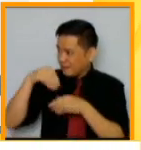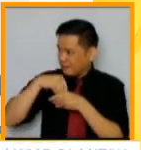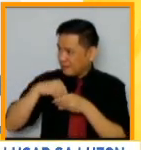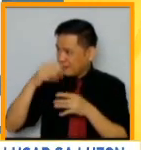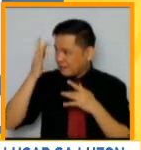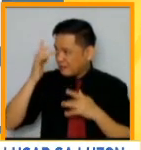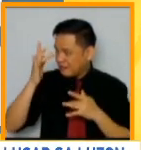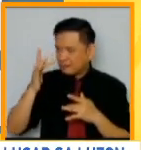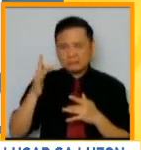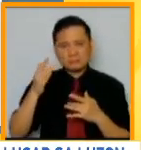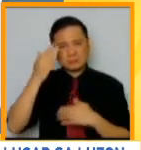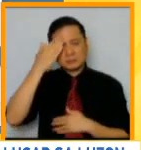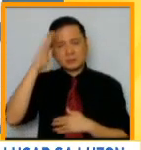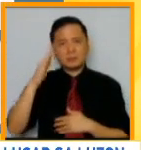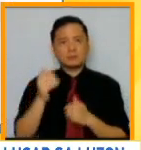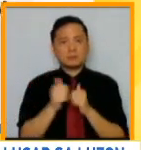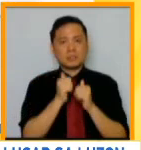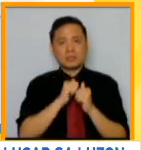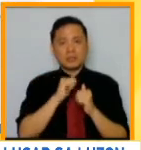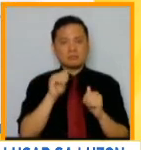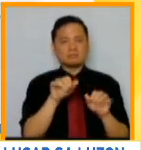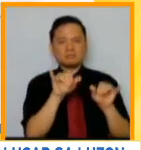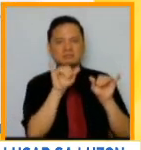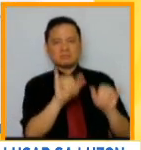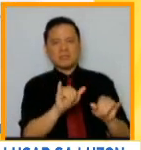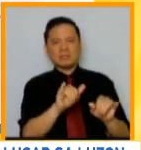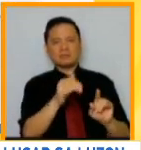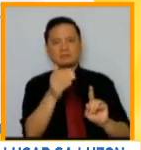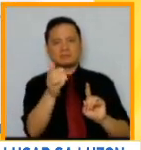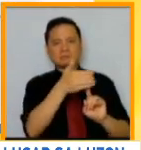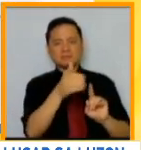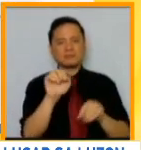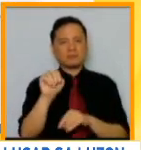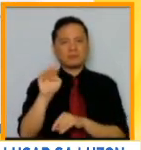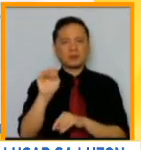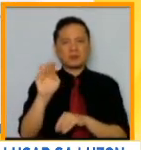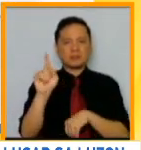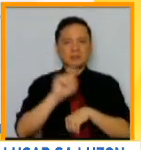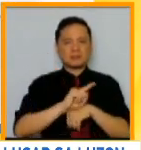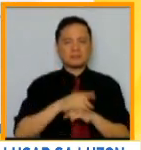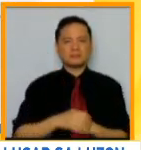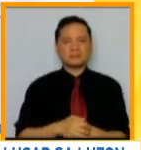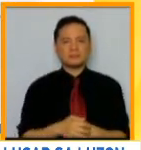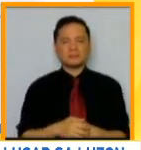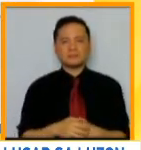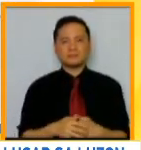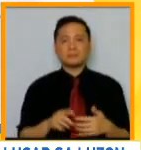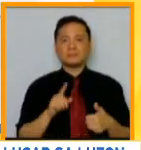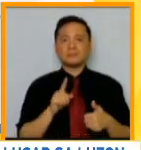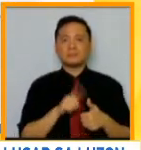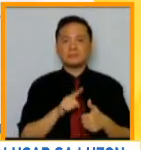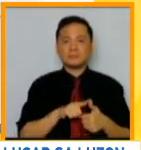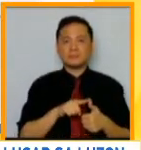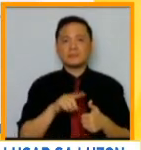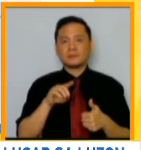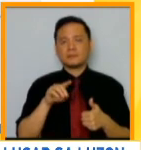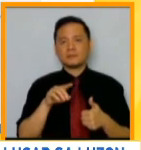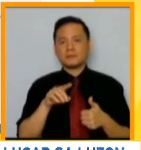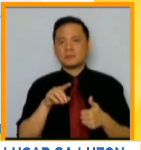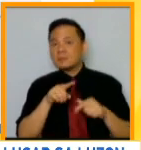quarantine. Para naman kay Bernadette Orlando, depende kung saang bansa manggagaling ang isang OFW. Kung fully